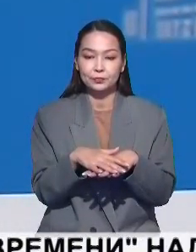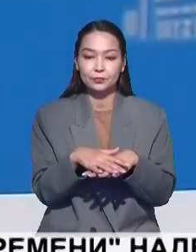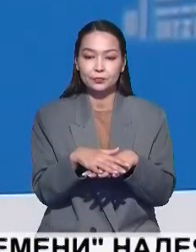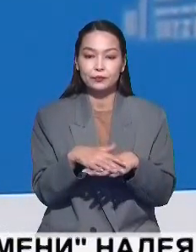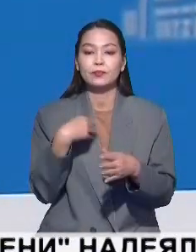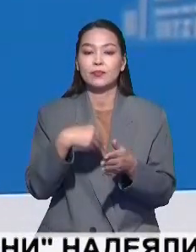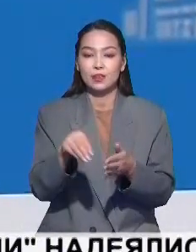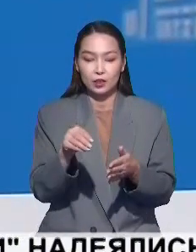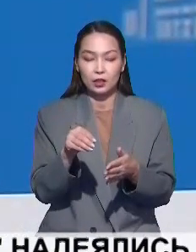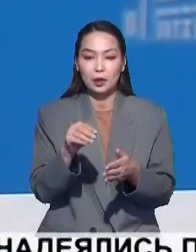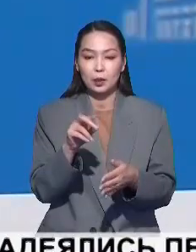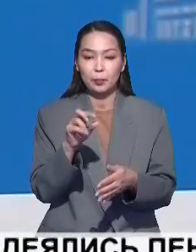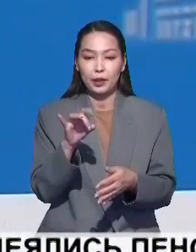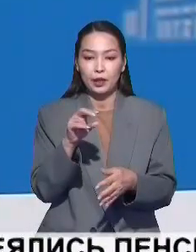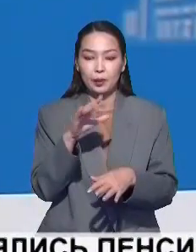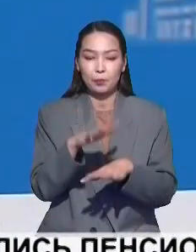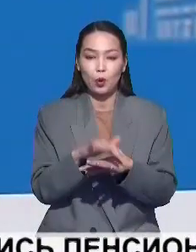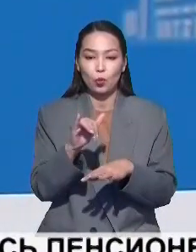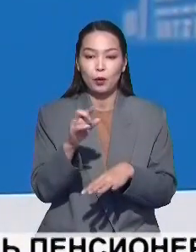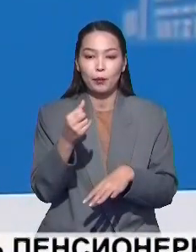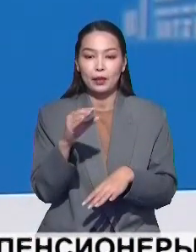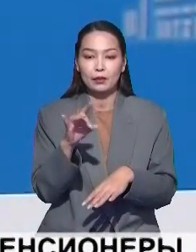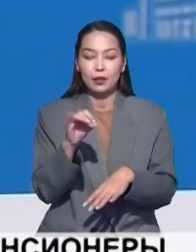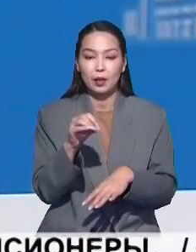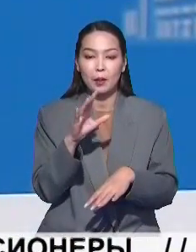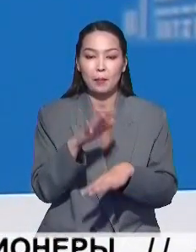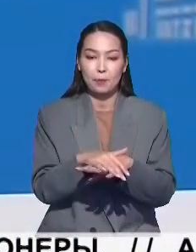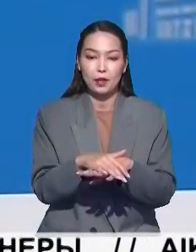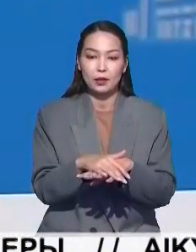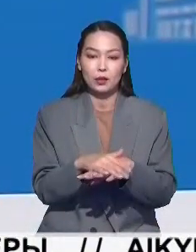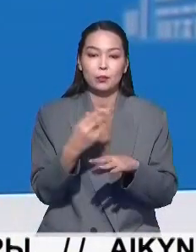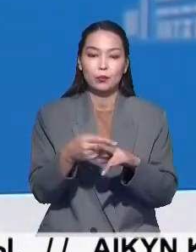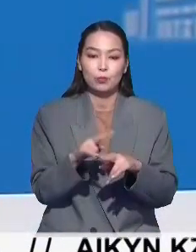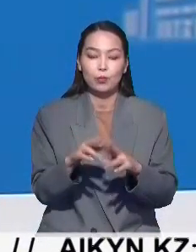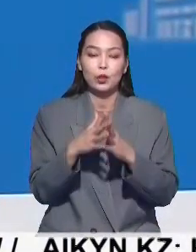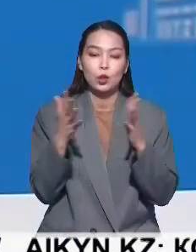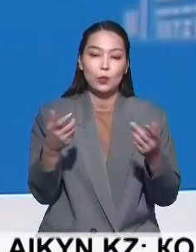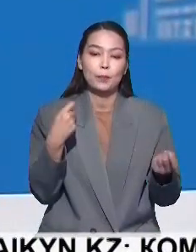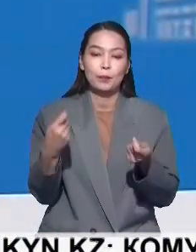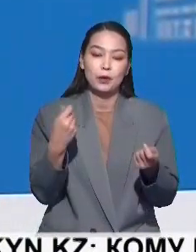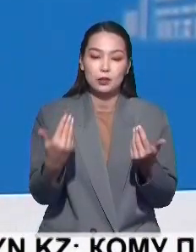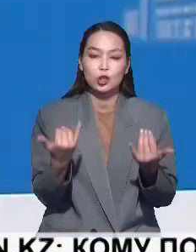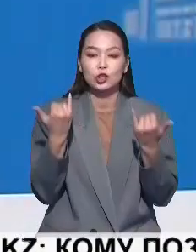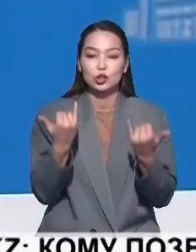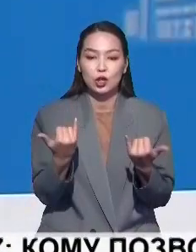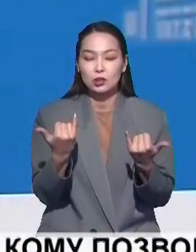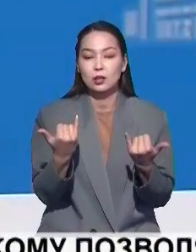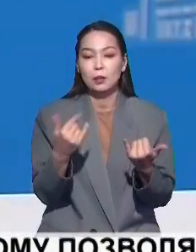выкупив Береке банк у Байтерека. У нас также вот большое направление сейчас идет по